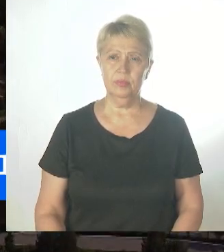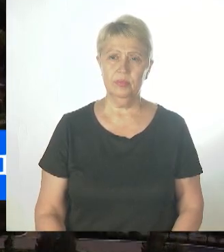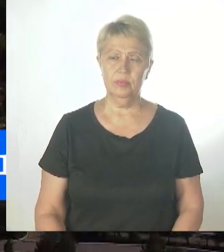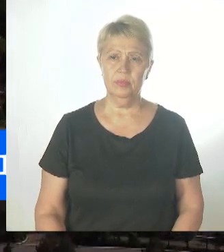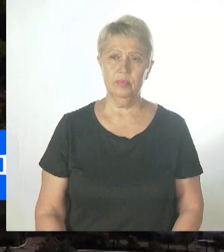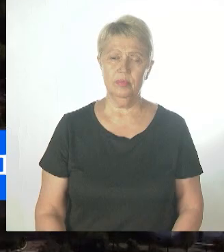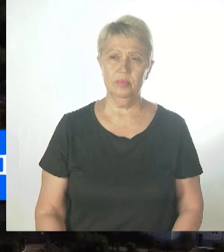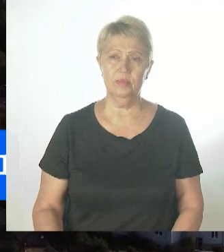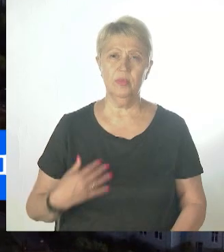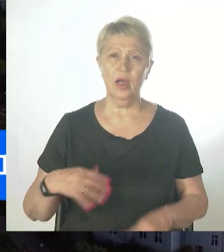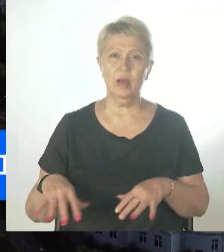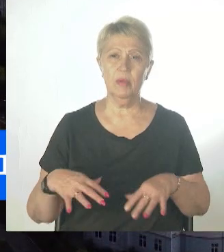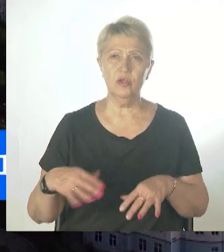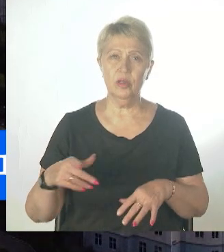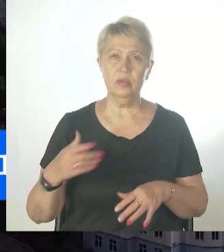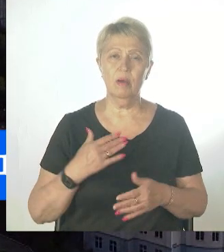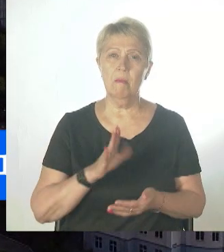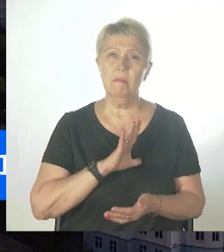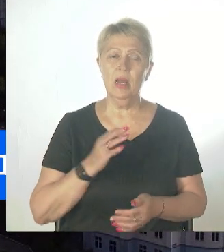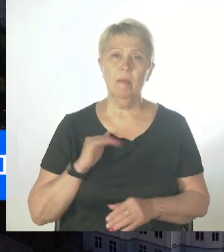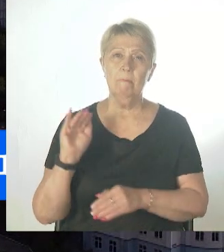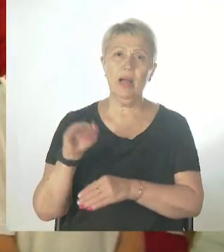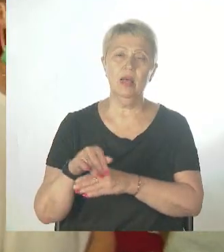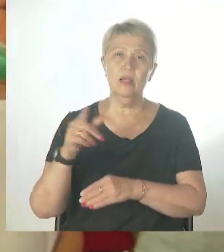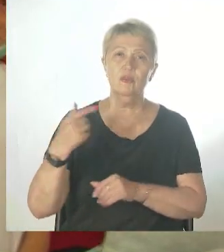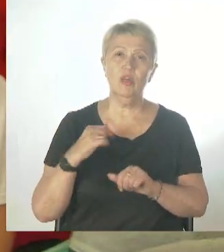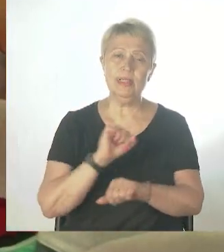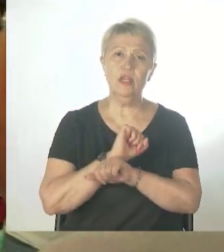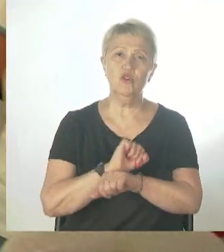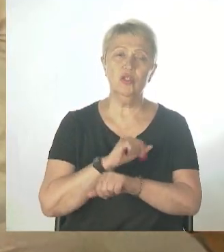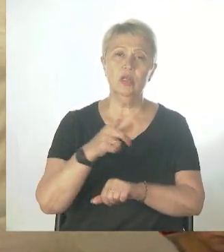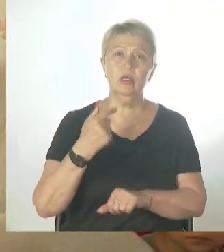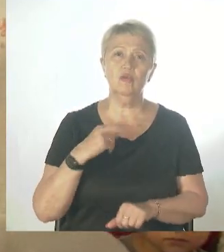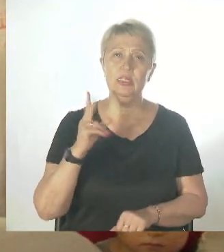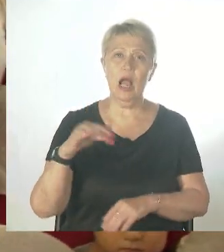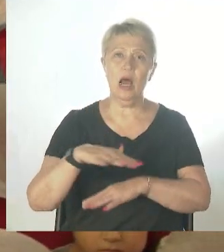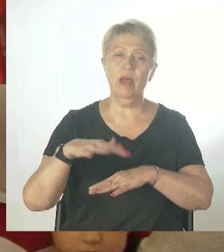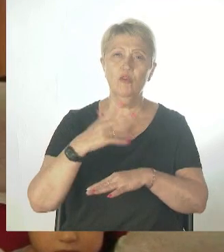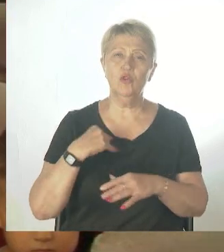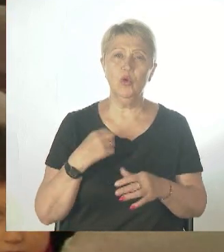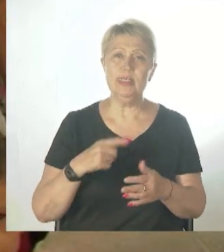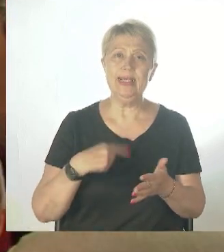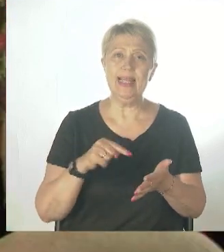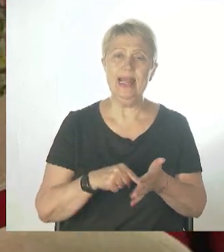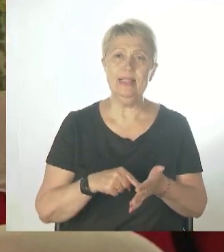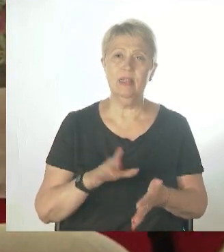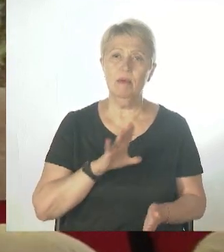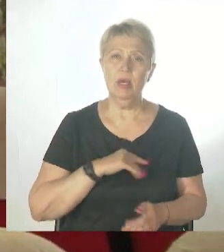Мощам благоверного князя поклонились защитники краевой столицы. Ковчег был доставлен в 104-ю войсковую